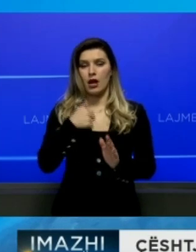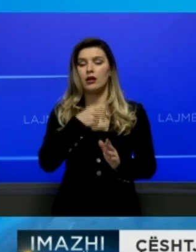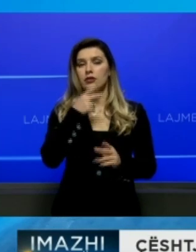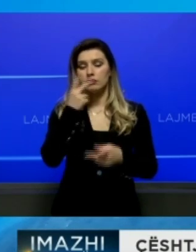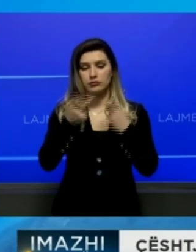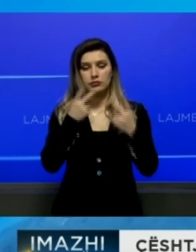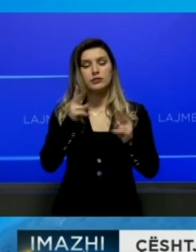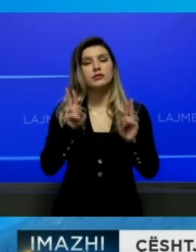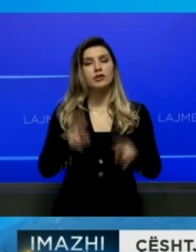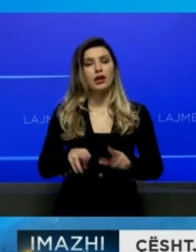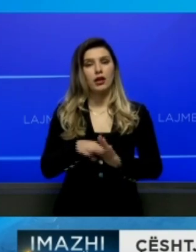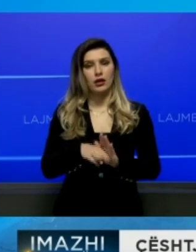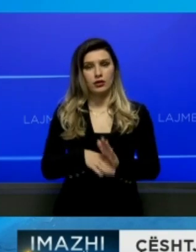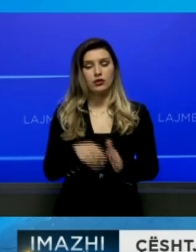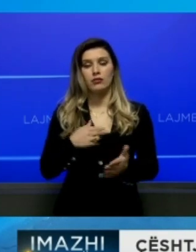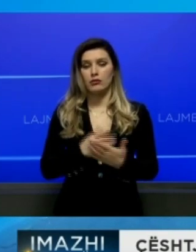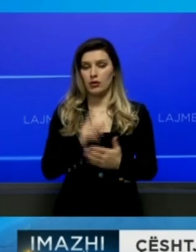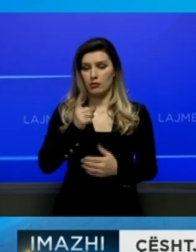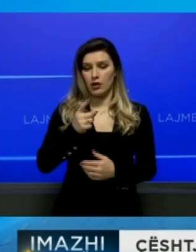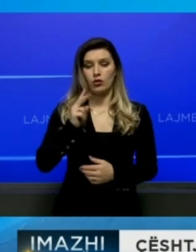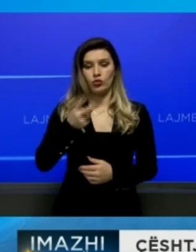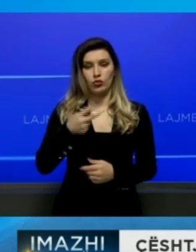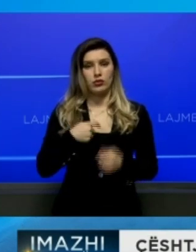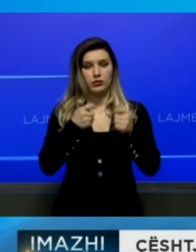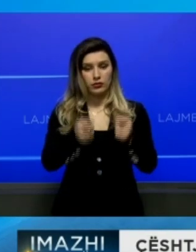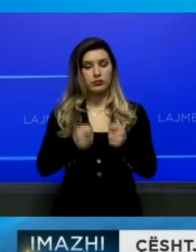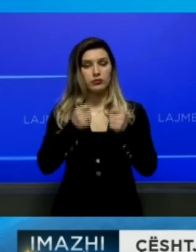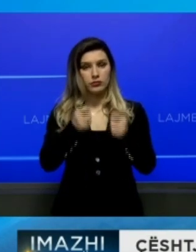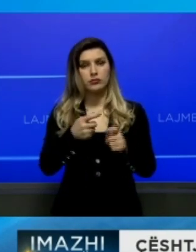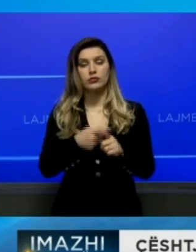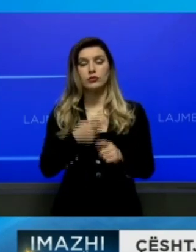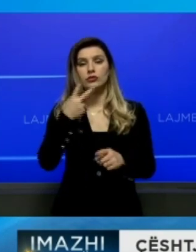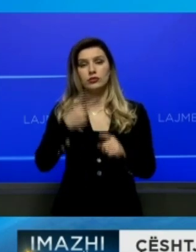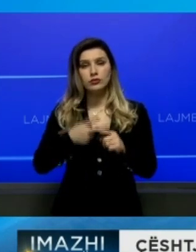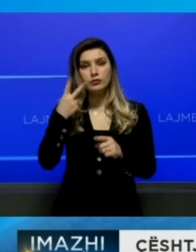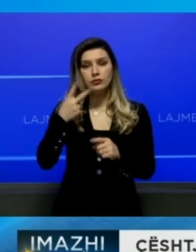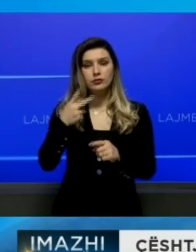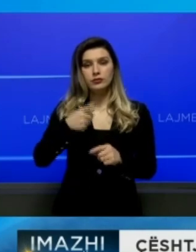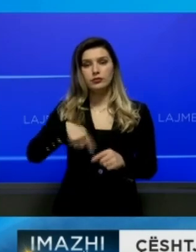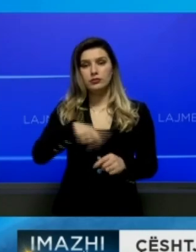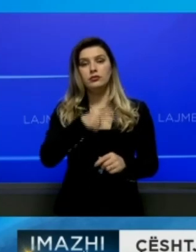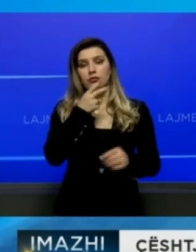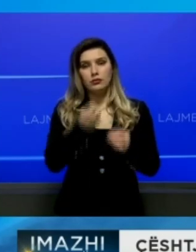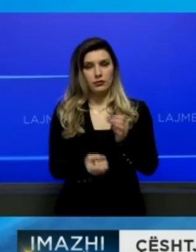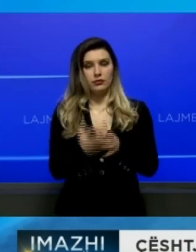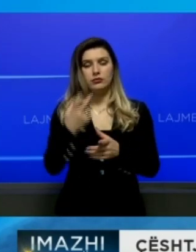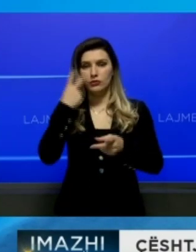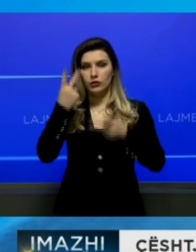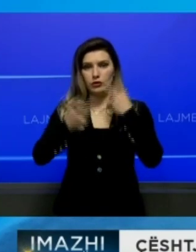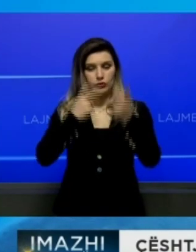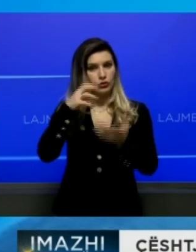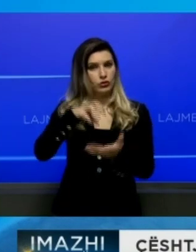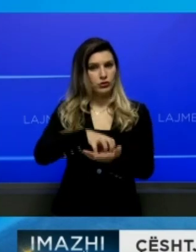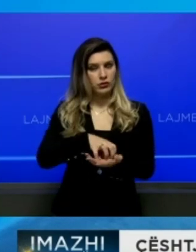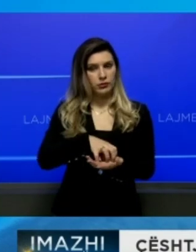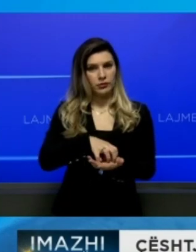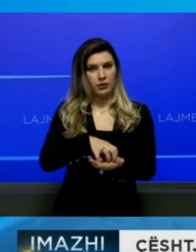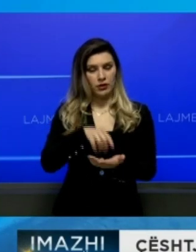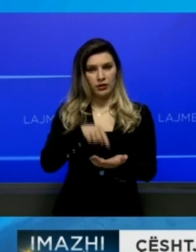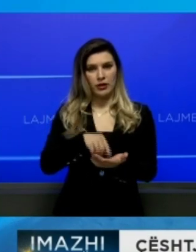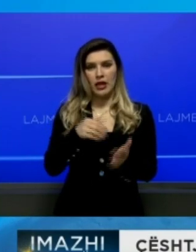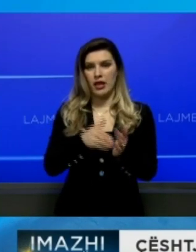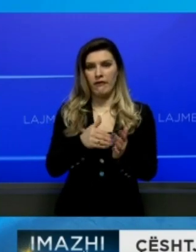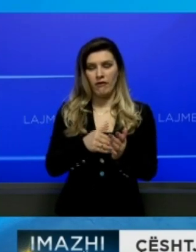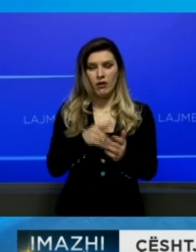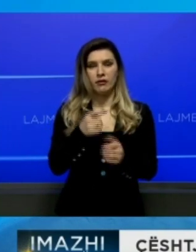drejtë. Ne kemi provuar dy herë dhe dy tentativa të opozitës për themelu një komision hetimori cili do të natyrisht